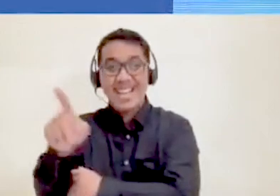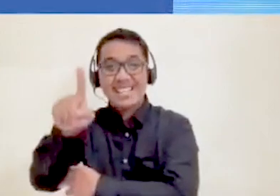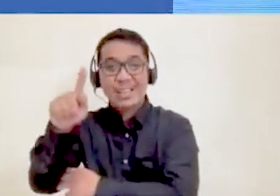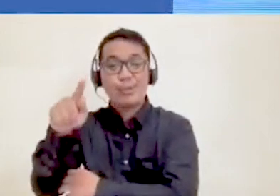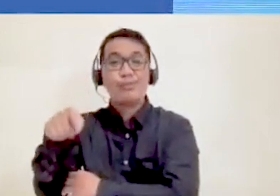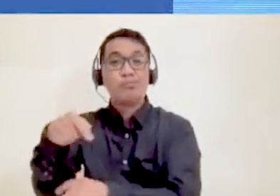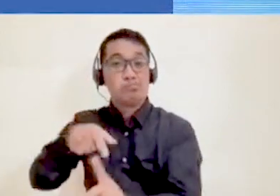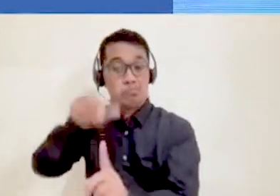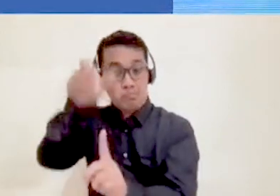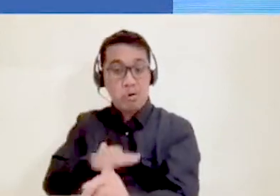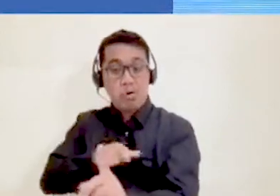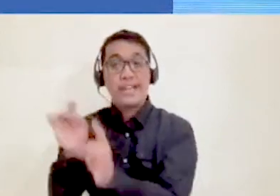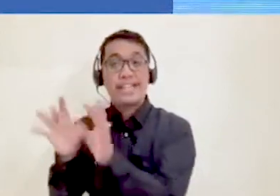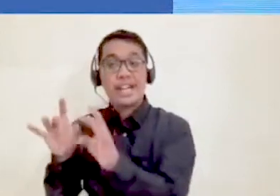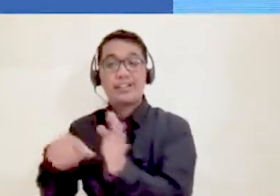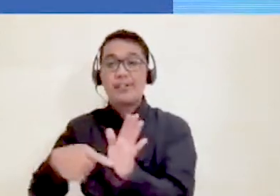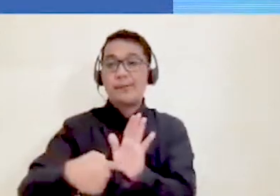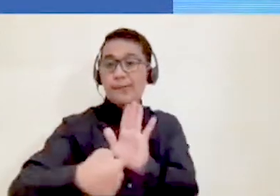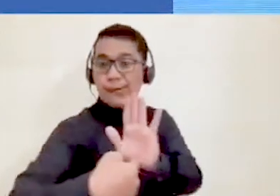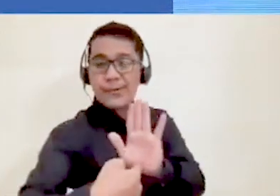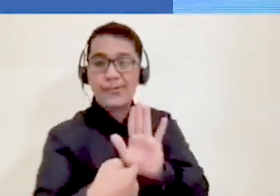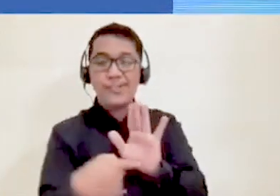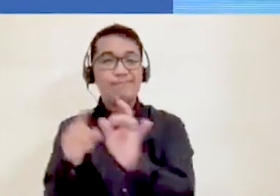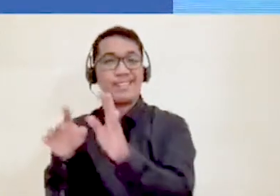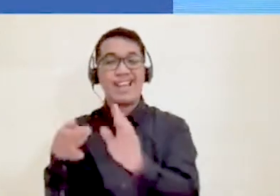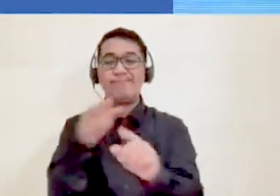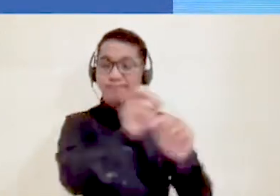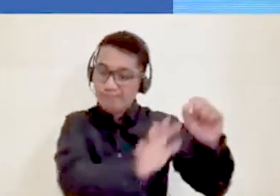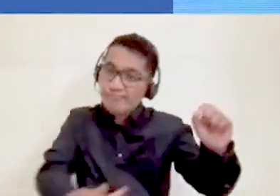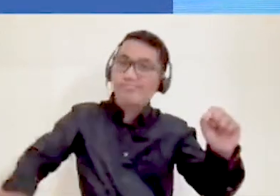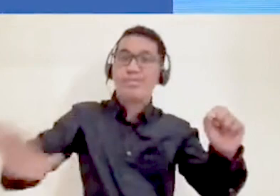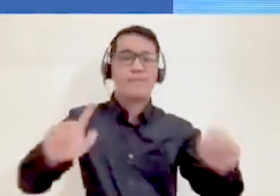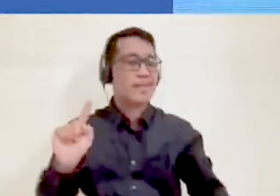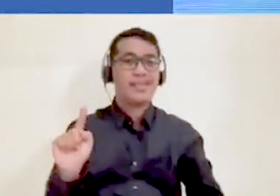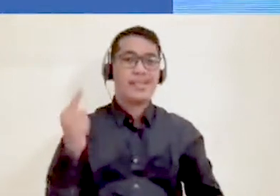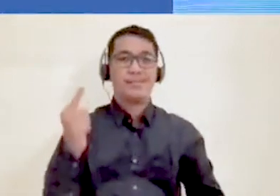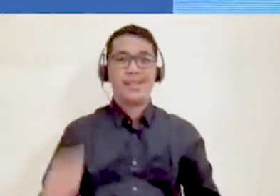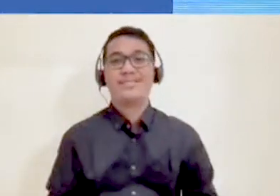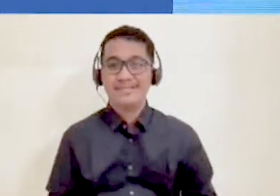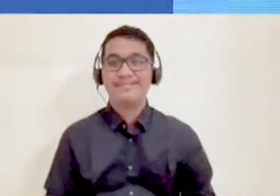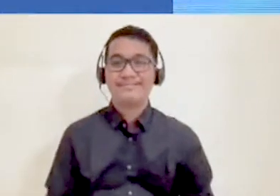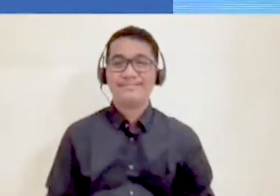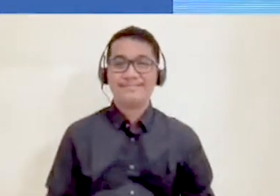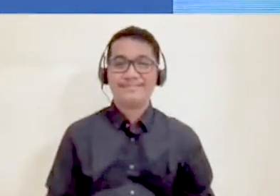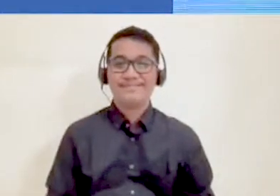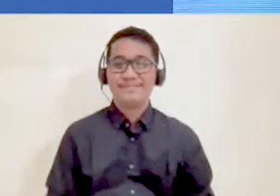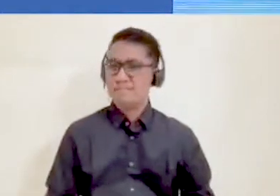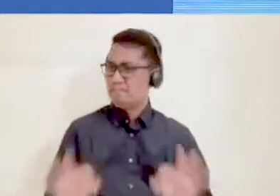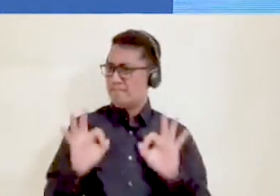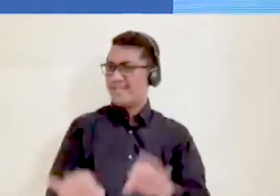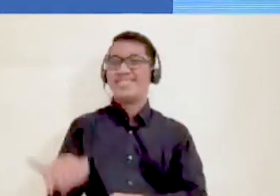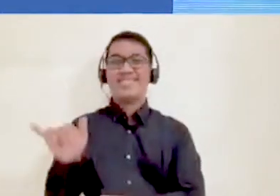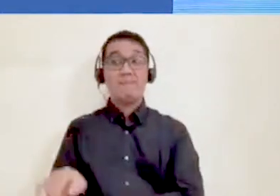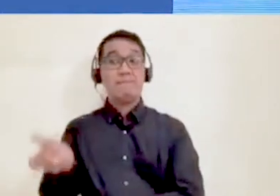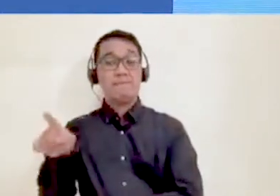internet yang memperkenalkan internet di Indonesia untuk pertama kalinya hanya pas banget beliau menjadi